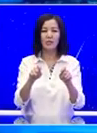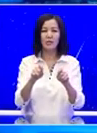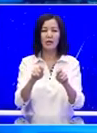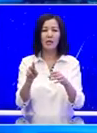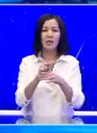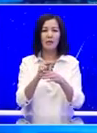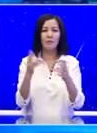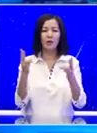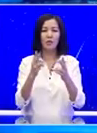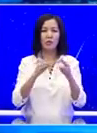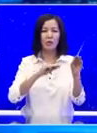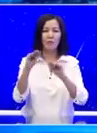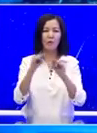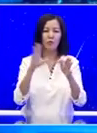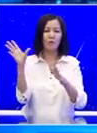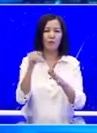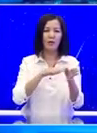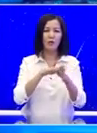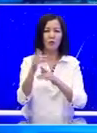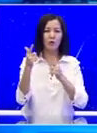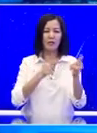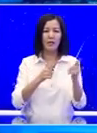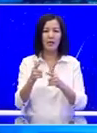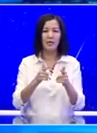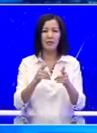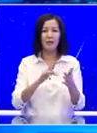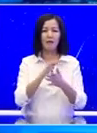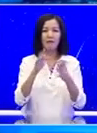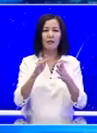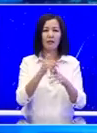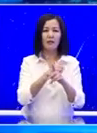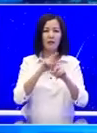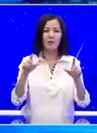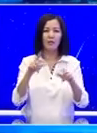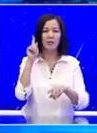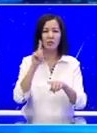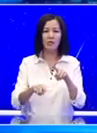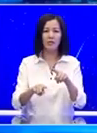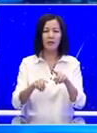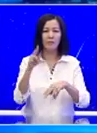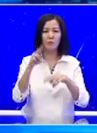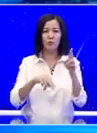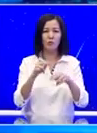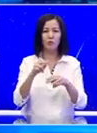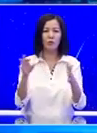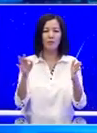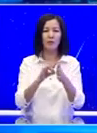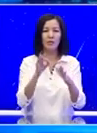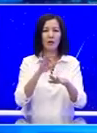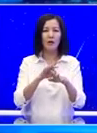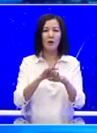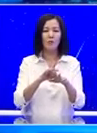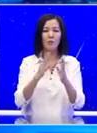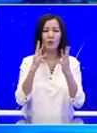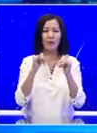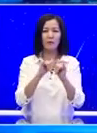қажетті құрылғы құралы түгел. Жаман айтпай жақсы жоқ. Далалық емхананы жылдам тұрғызудағы министрліктің мақсаты. Аурулар саны күрт